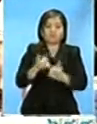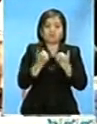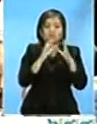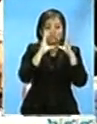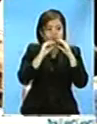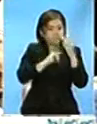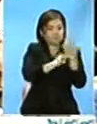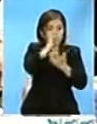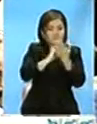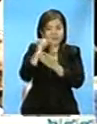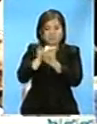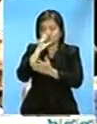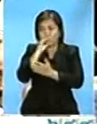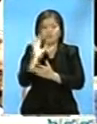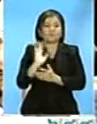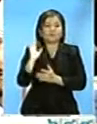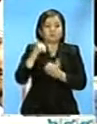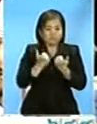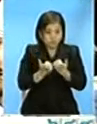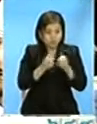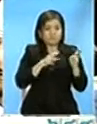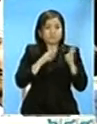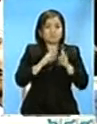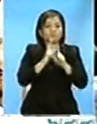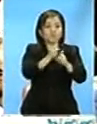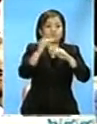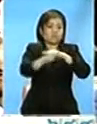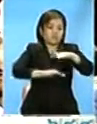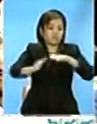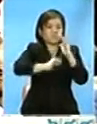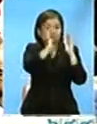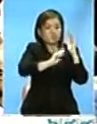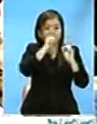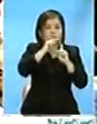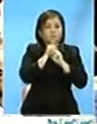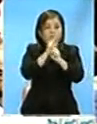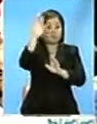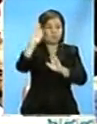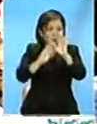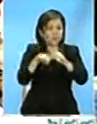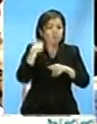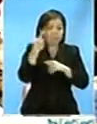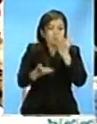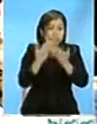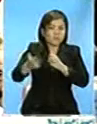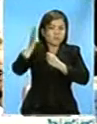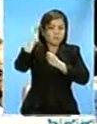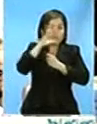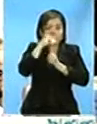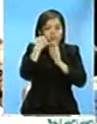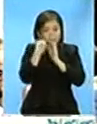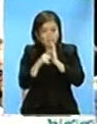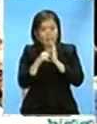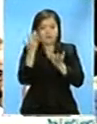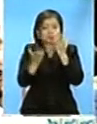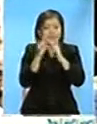ภานี้ก็ไม่ได้ถูกหมดทุกอย่างเช่นเดียวกันผมแค่ยึดหลักการของประเทศส่วนใครจะอภิปรายผิดหรือกฎหมายฉบับไหนมันละเมิดต่อก